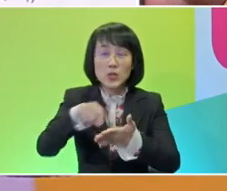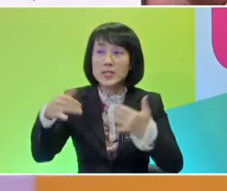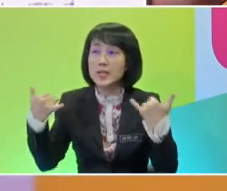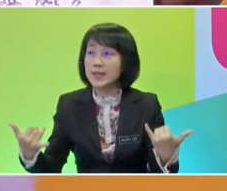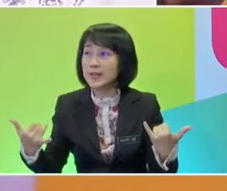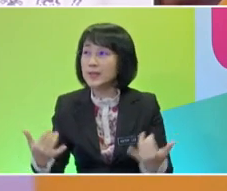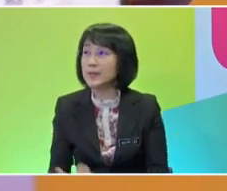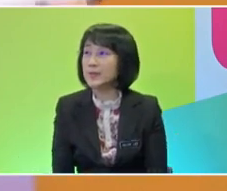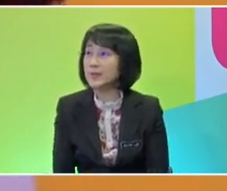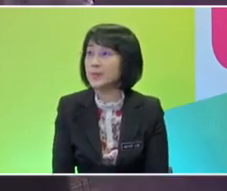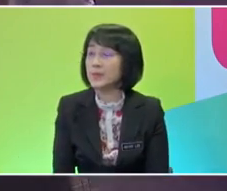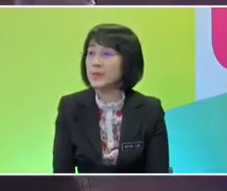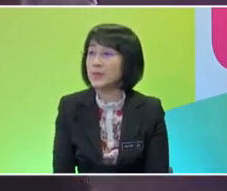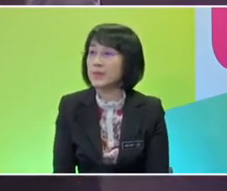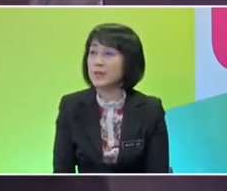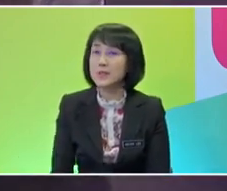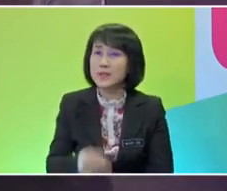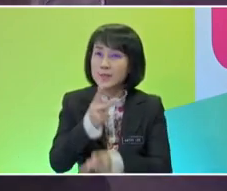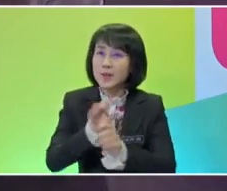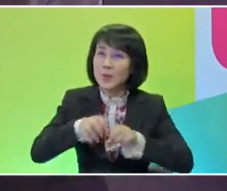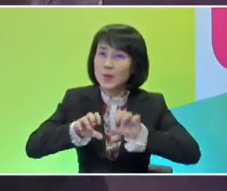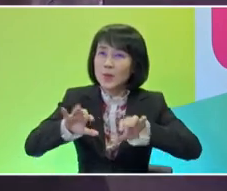kalau disimpan di gulung